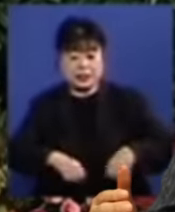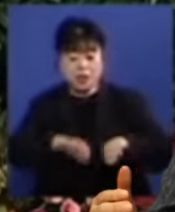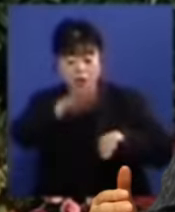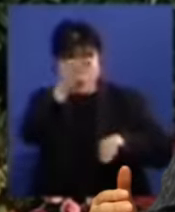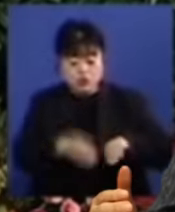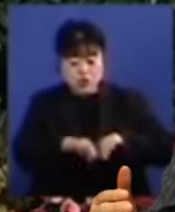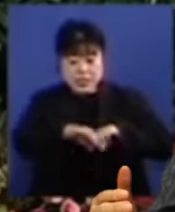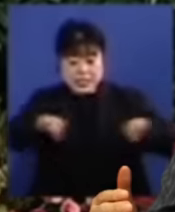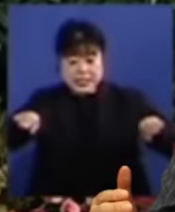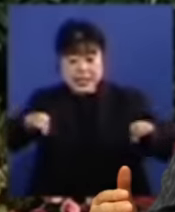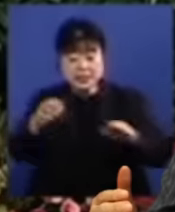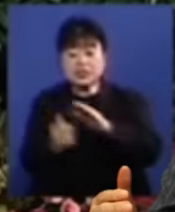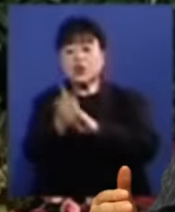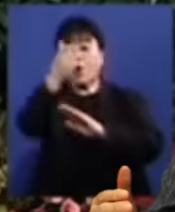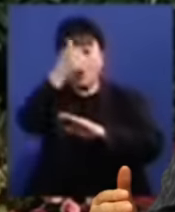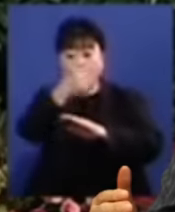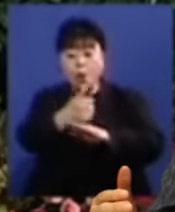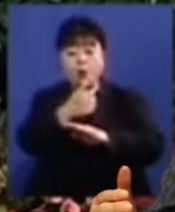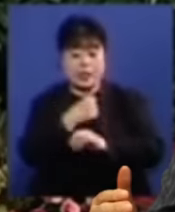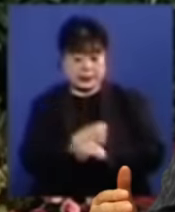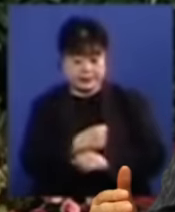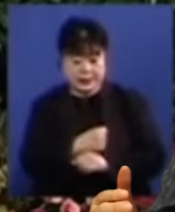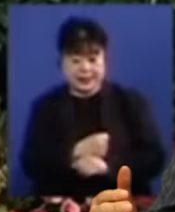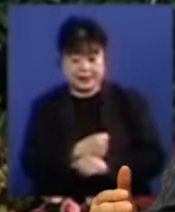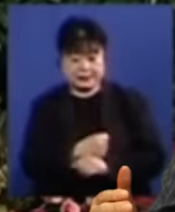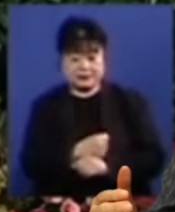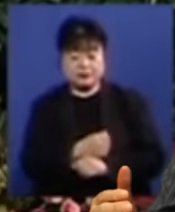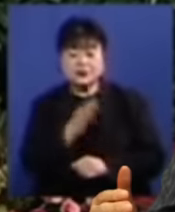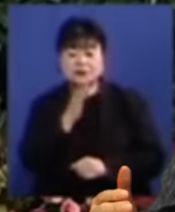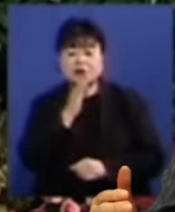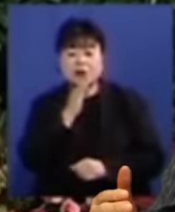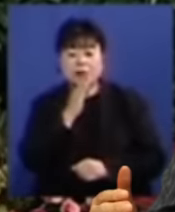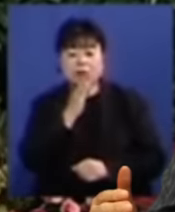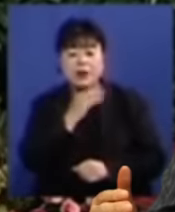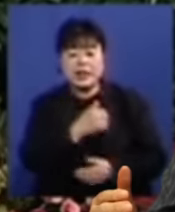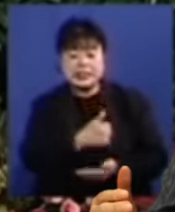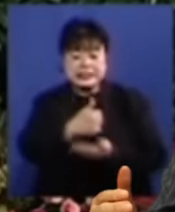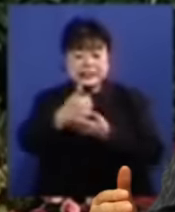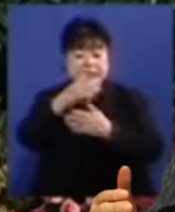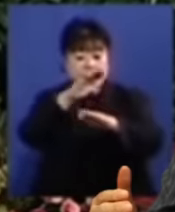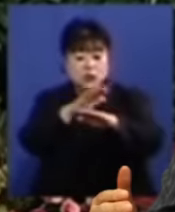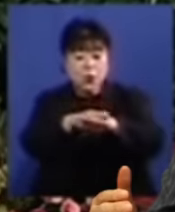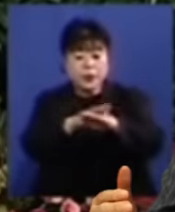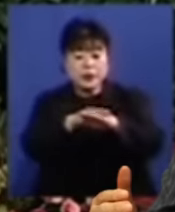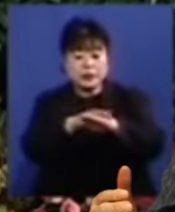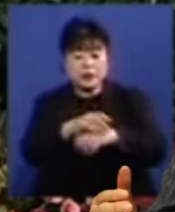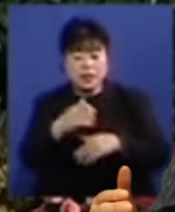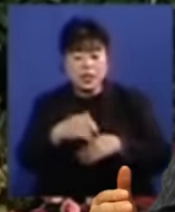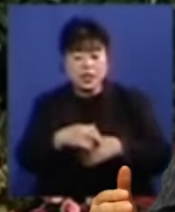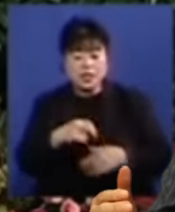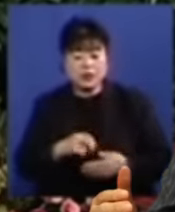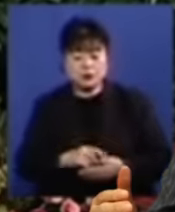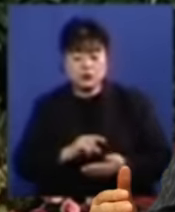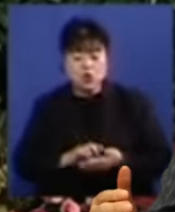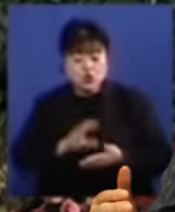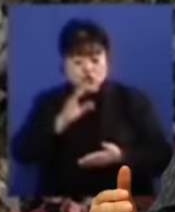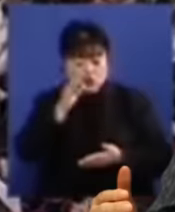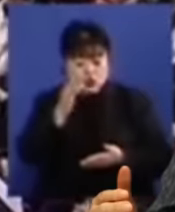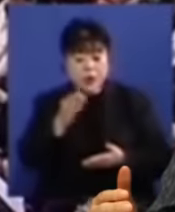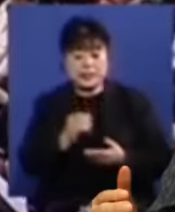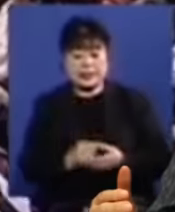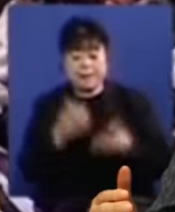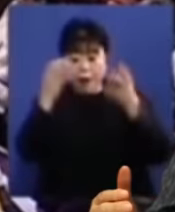데 성공을 했습니다. 이처럼 신의 손으로 이학계에서 명성을 날리는 벤 카슨의 어린